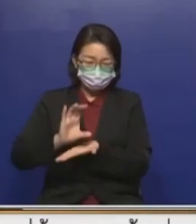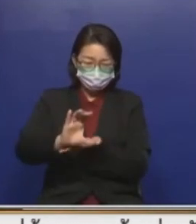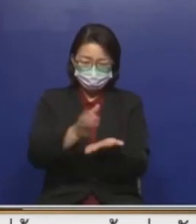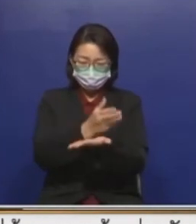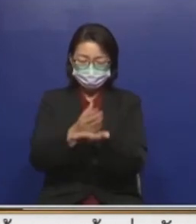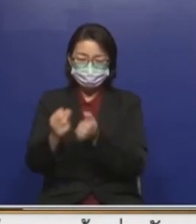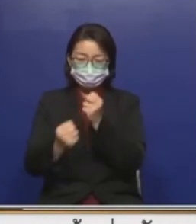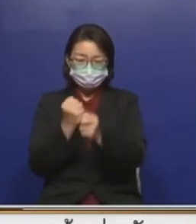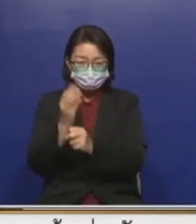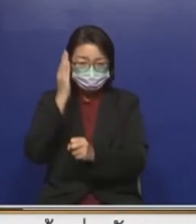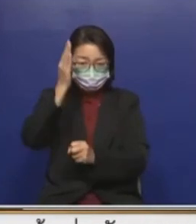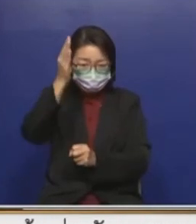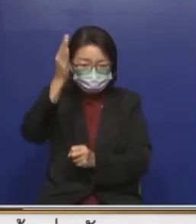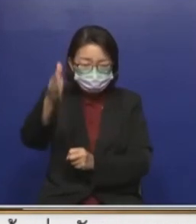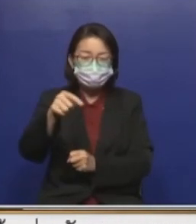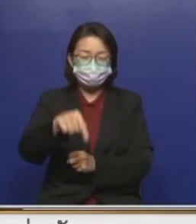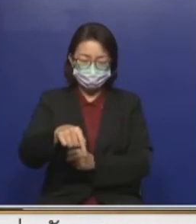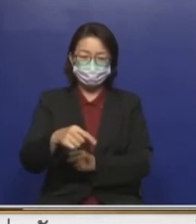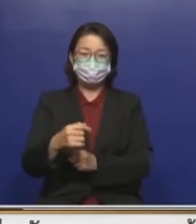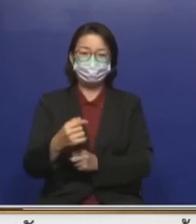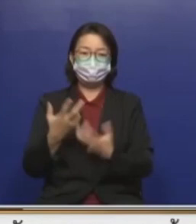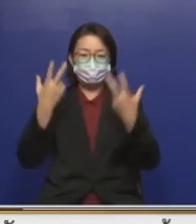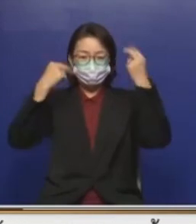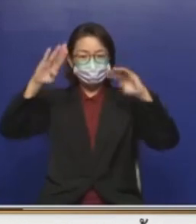ต่อๆไปจะไม่มีพลเอกประยุ